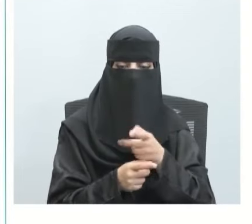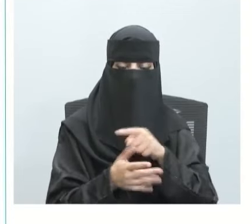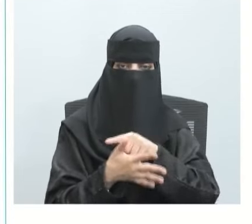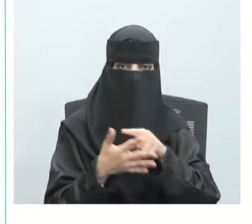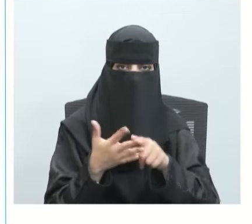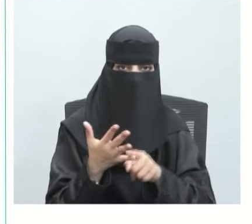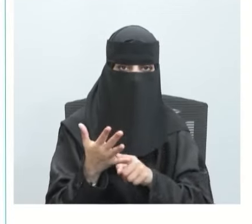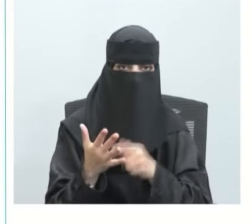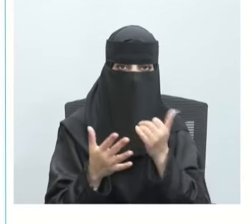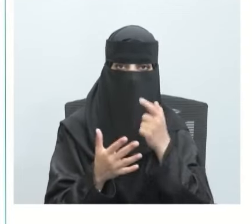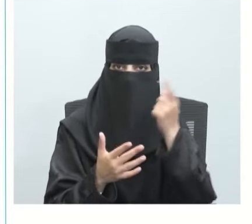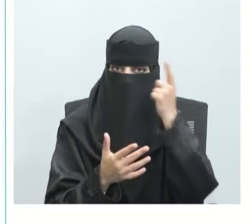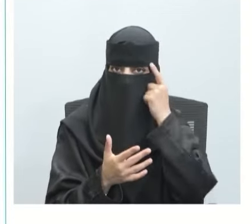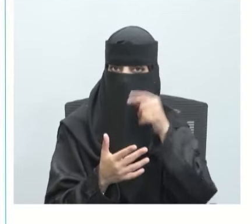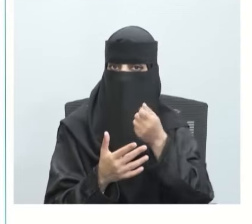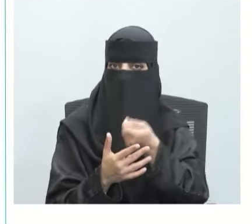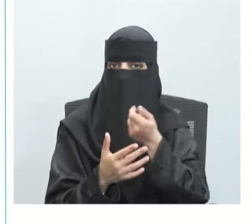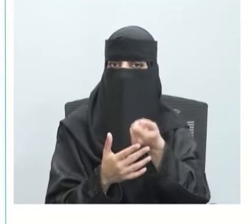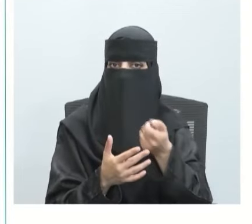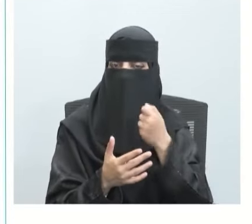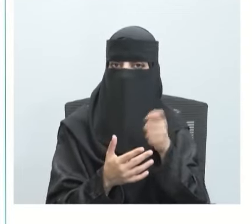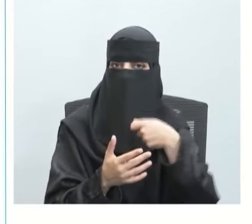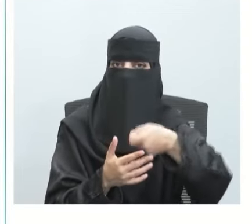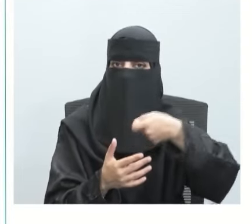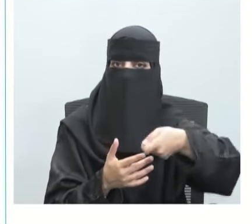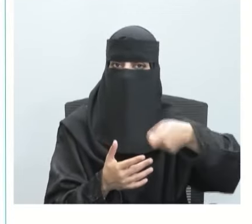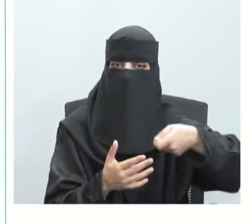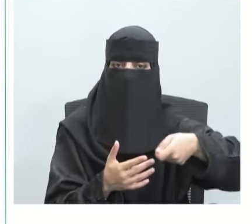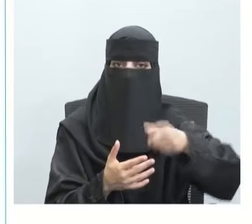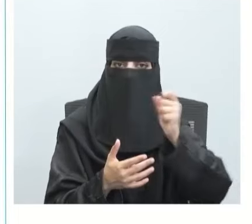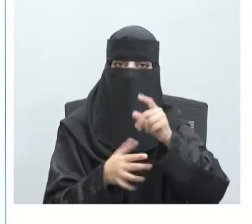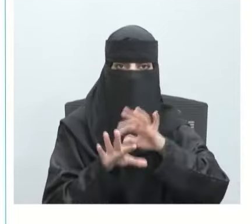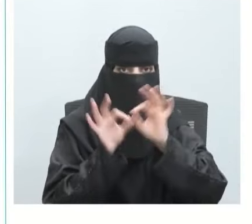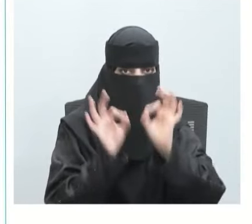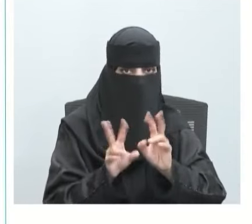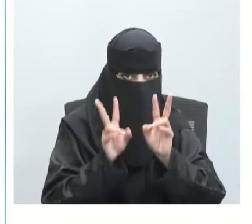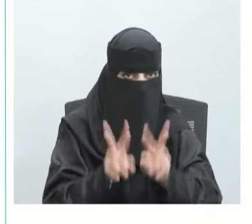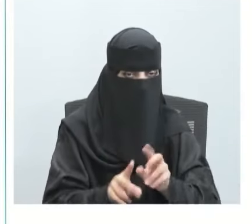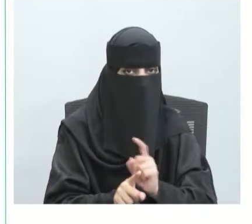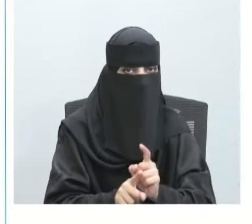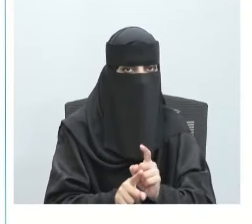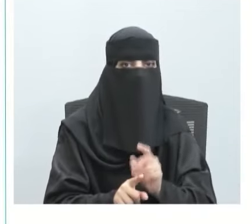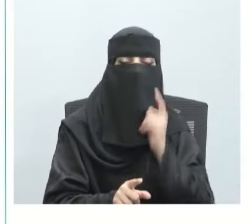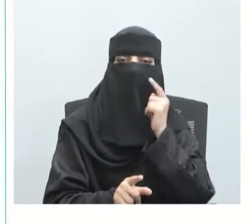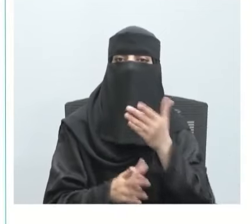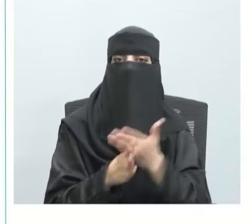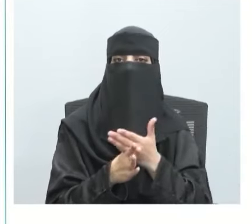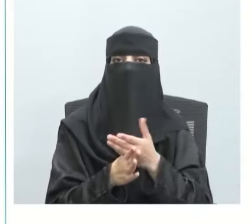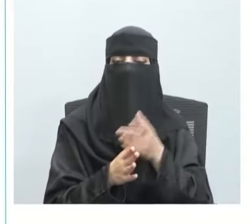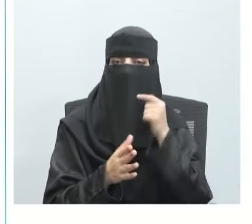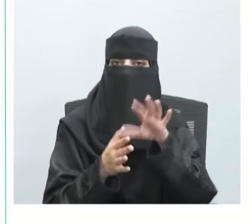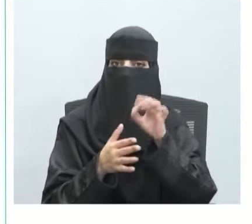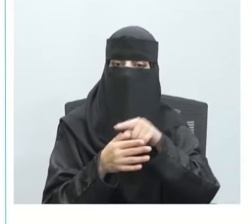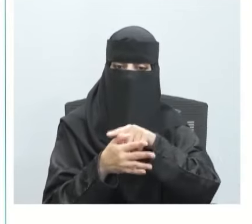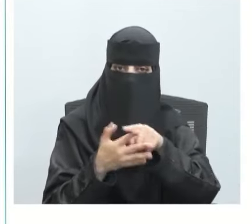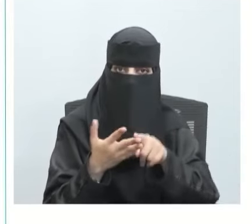من المهم جدا ان تتصورها ولا يعني ذلك ان الارقام هذه محدده بالضبط لكن كما ذكرنا هو الخيار